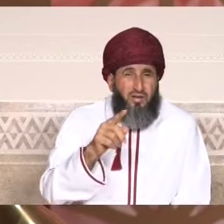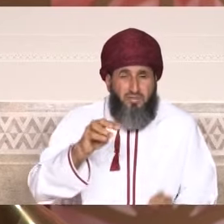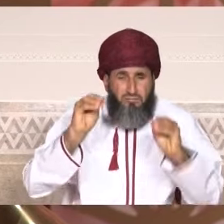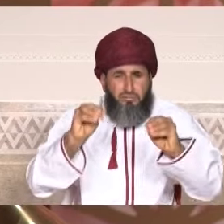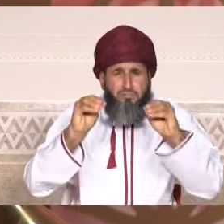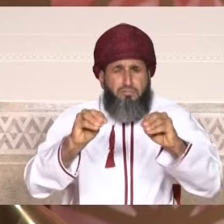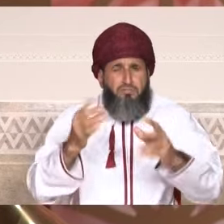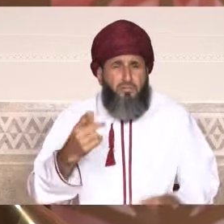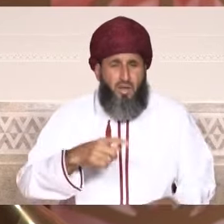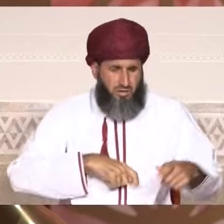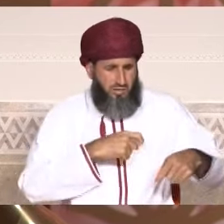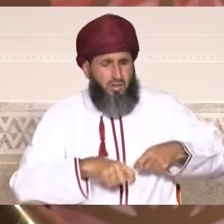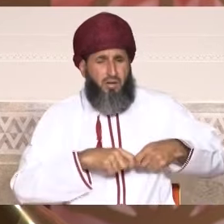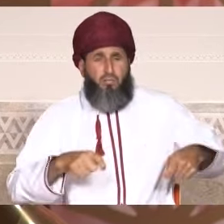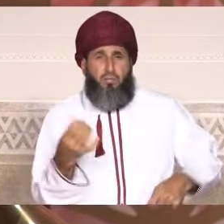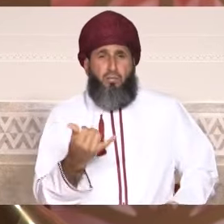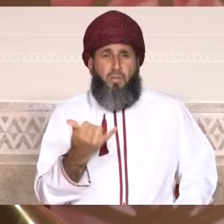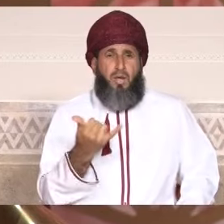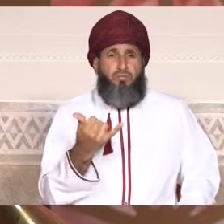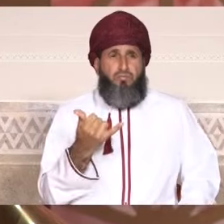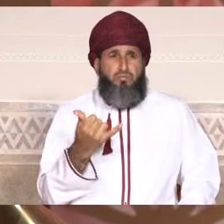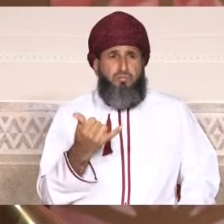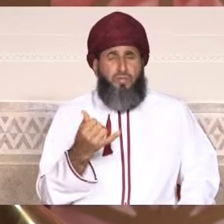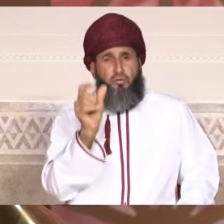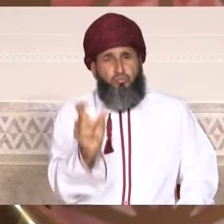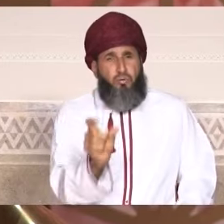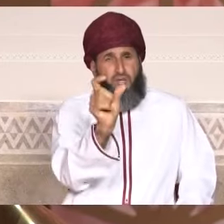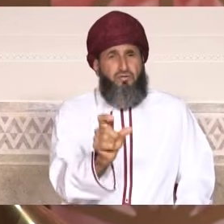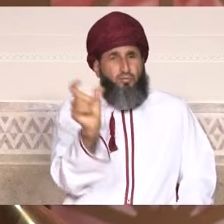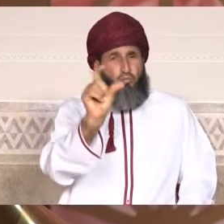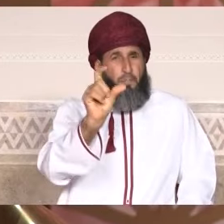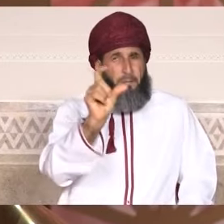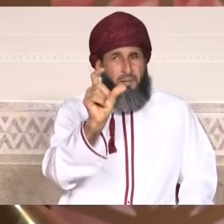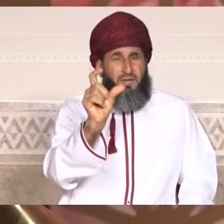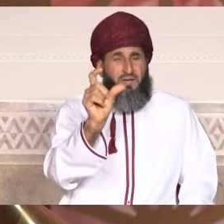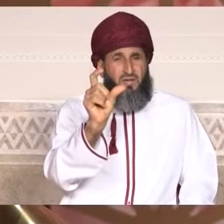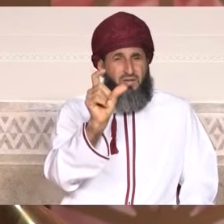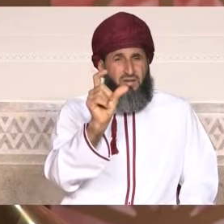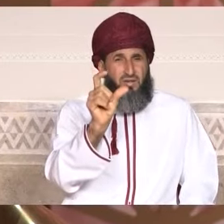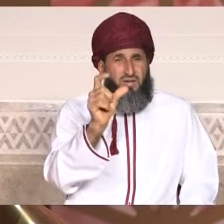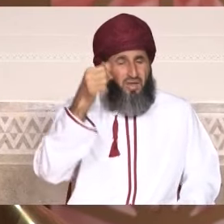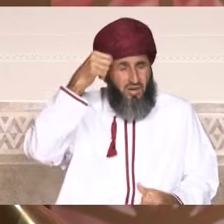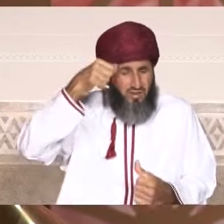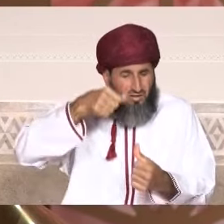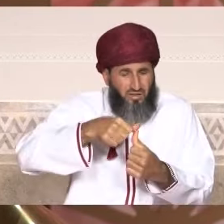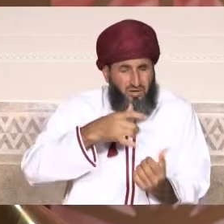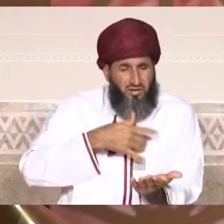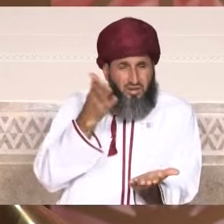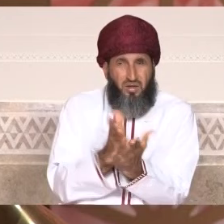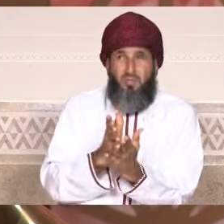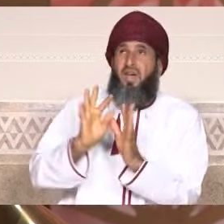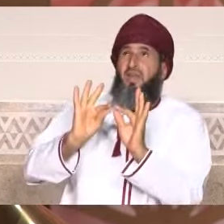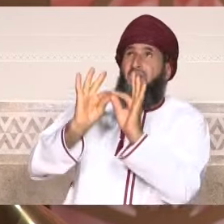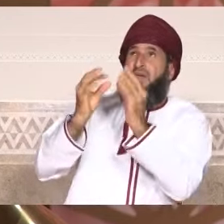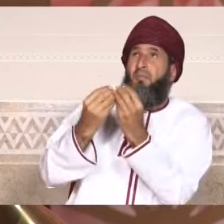العقيدة. نعم. ذلك أن المسلم إذا تذكر إيمانه بالله